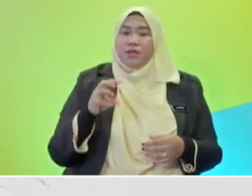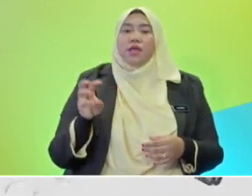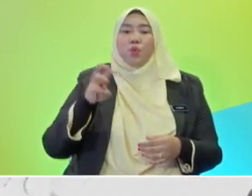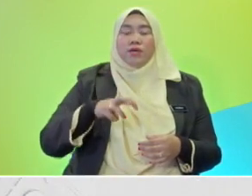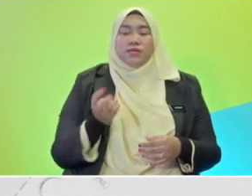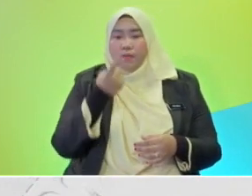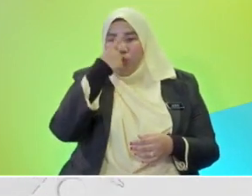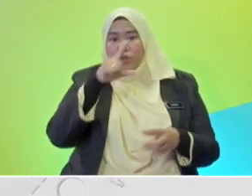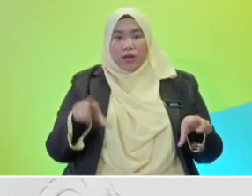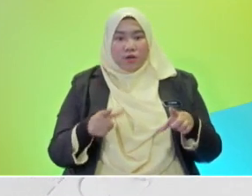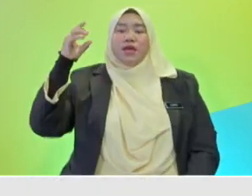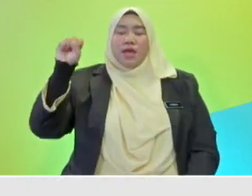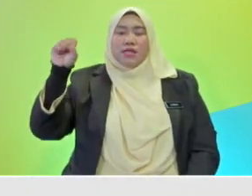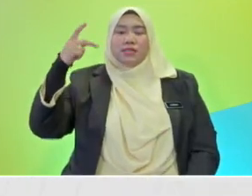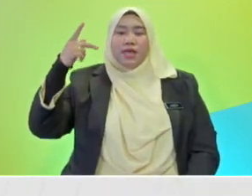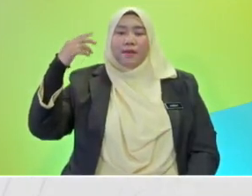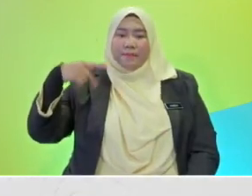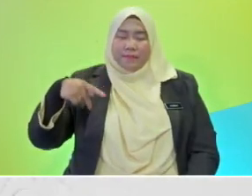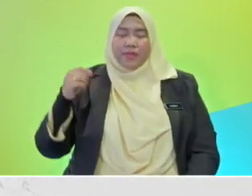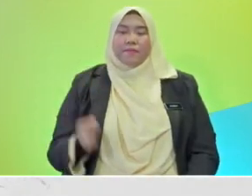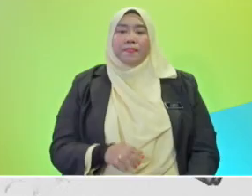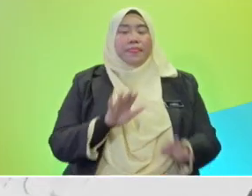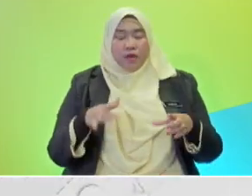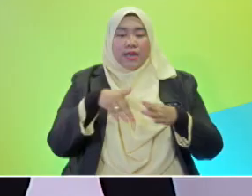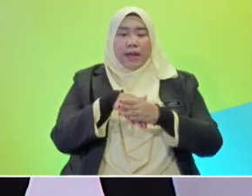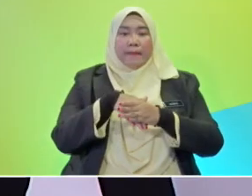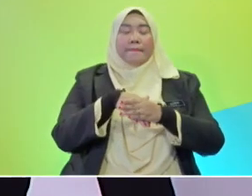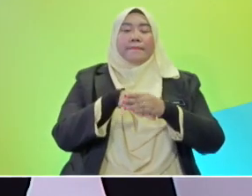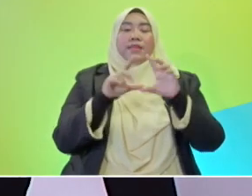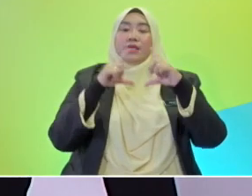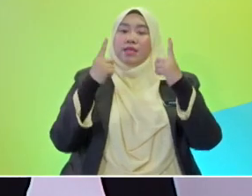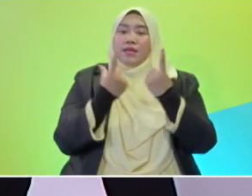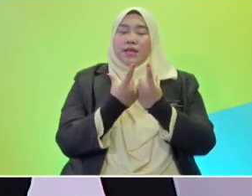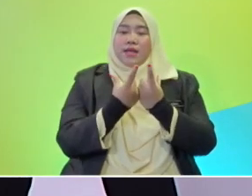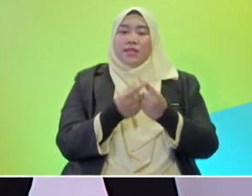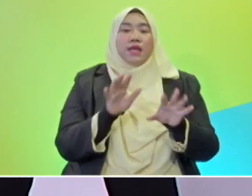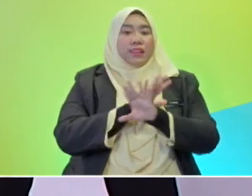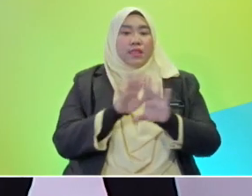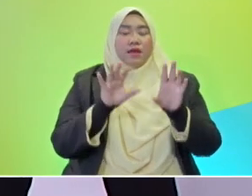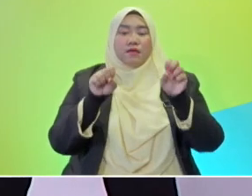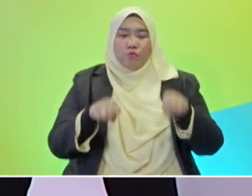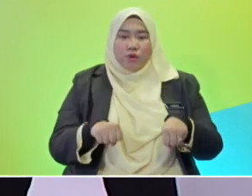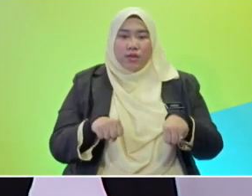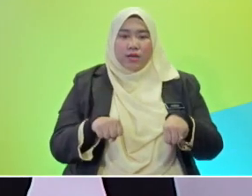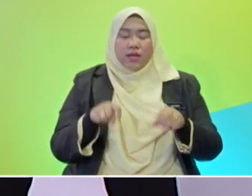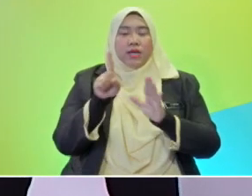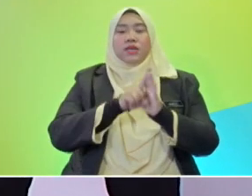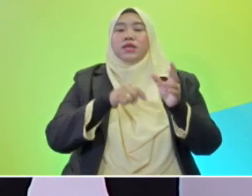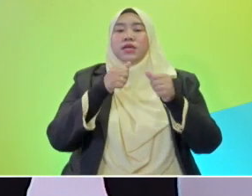dijalankan di dalam bilik darja maupun di luar bilik dari ini tidak boleh ditetapkan